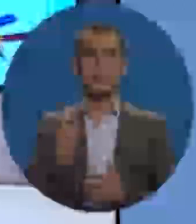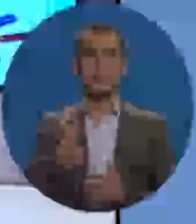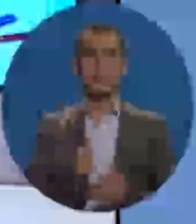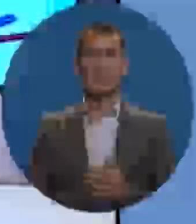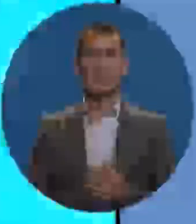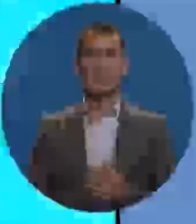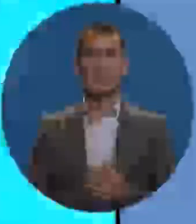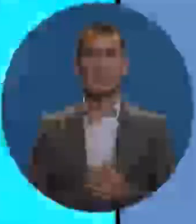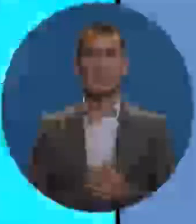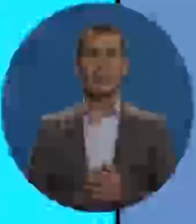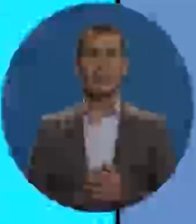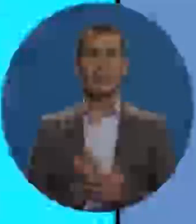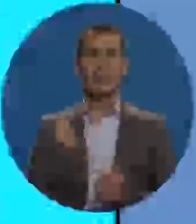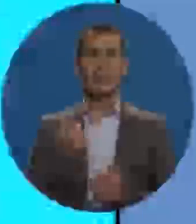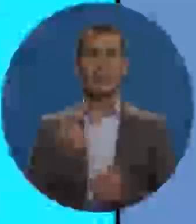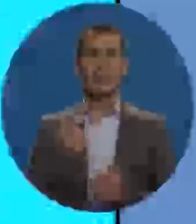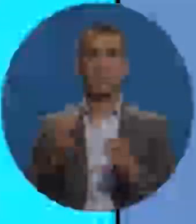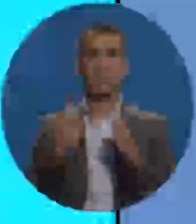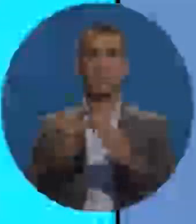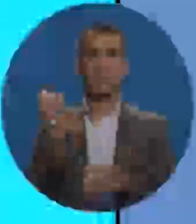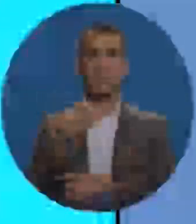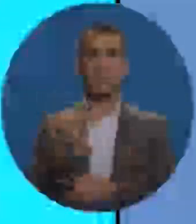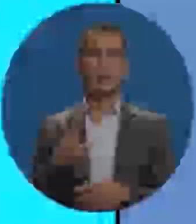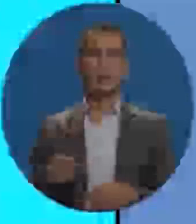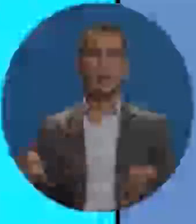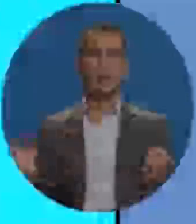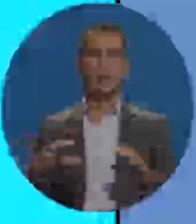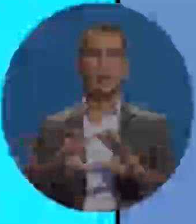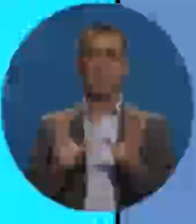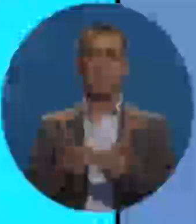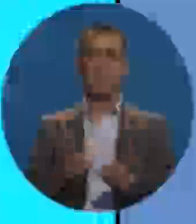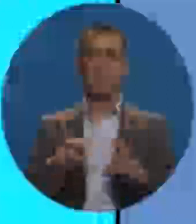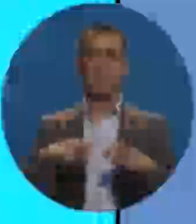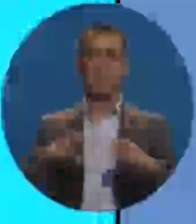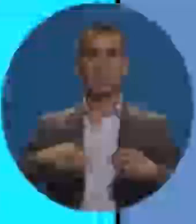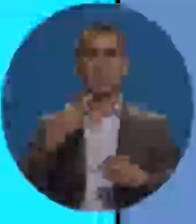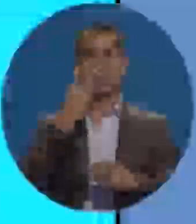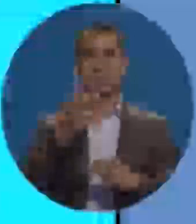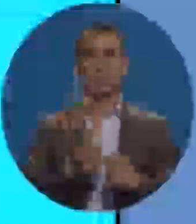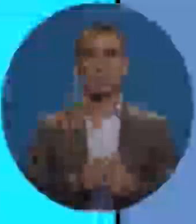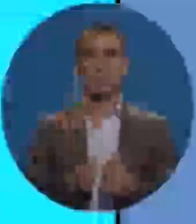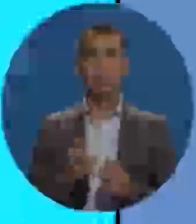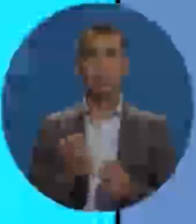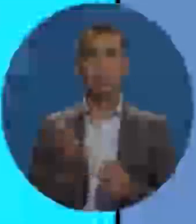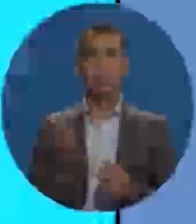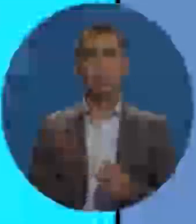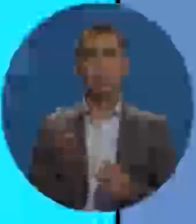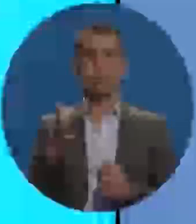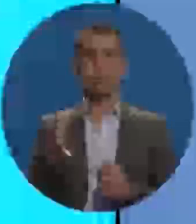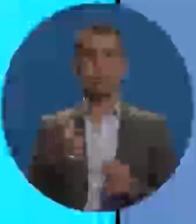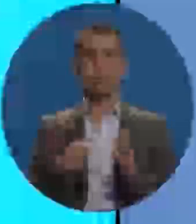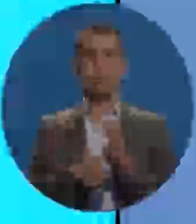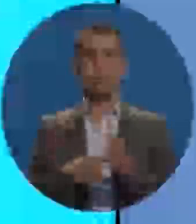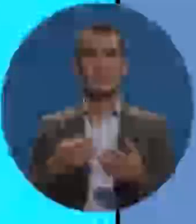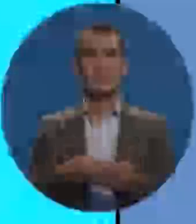Бәрекелі. Дәсілеп, үйге тапсырманы біргелікте тексеріп көрейік. 5-6 мысалылар берілген